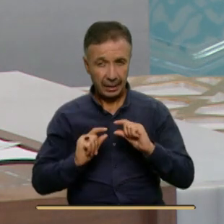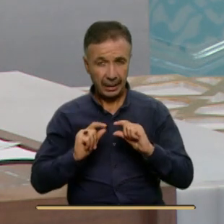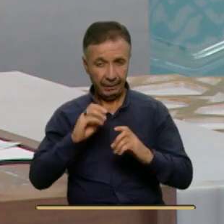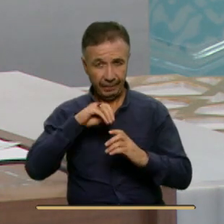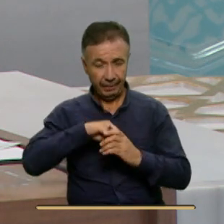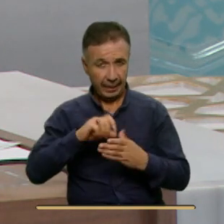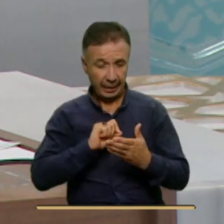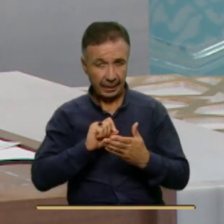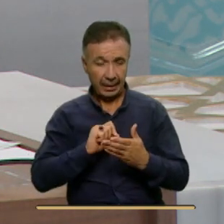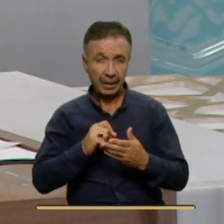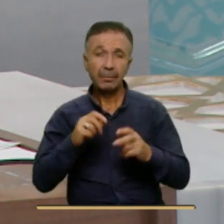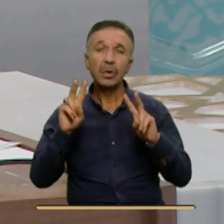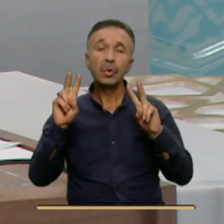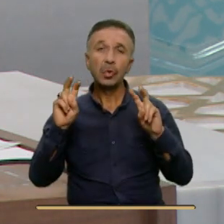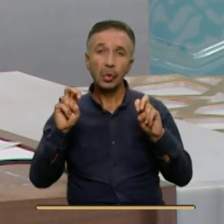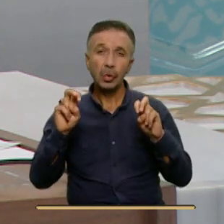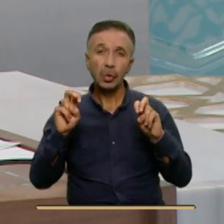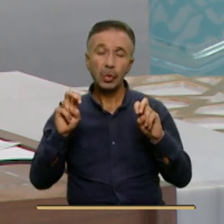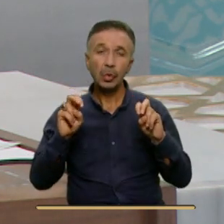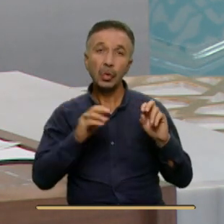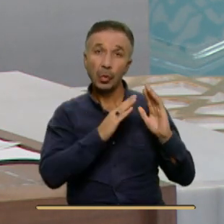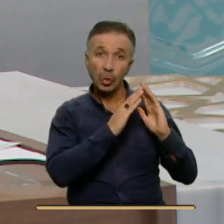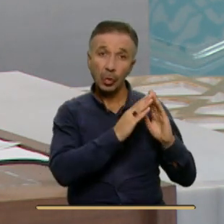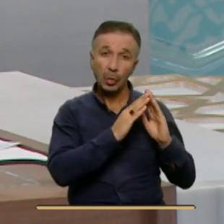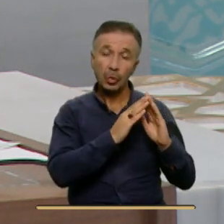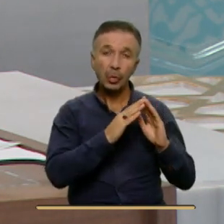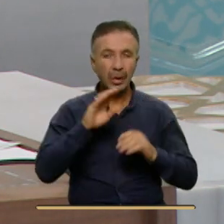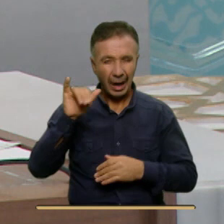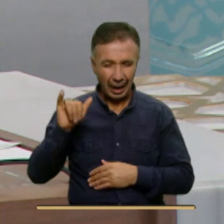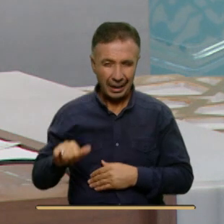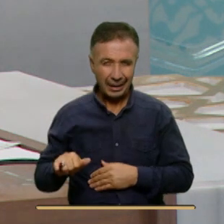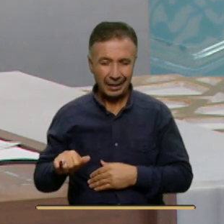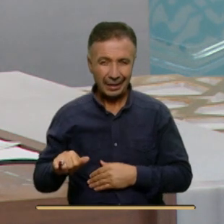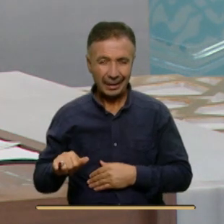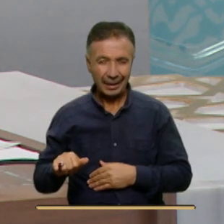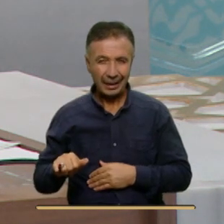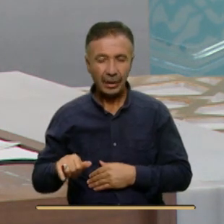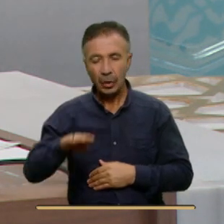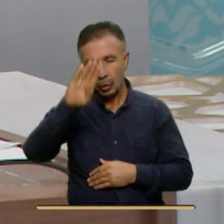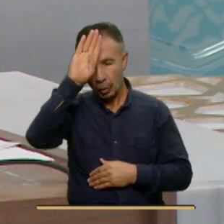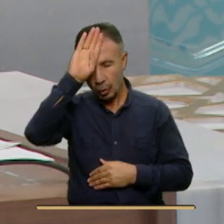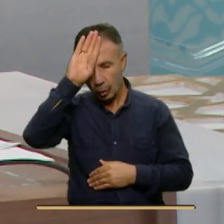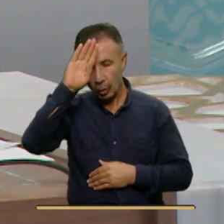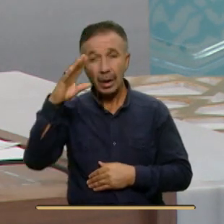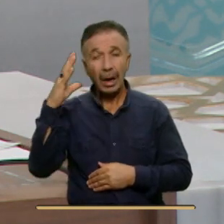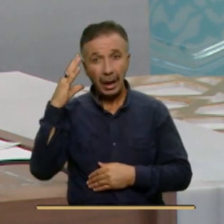konuyu, komşuluk hukukunu, komşuluk hakkını